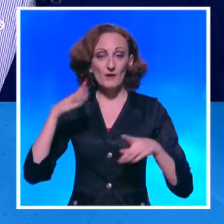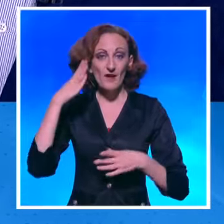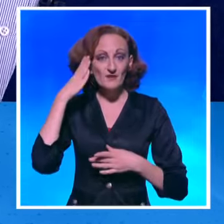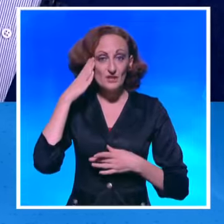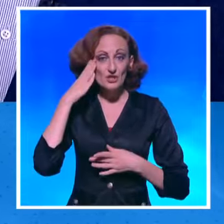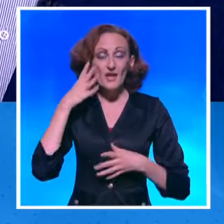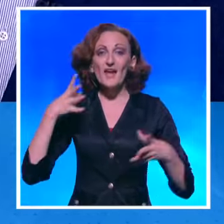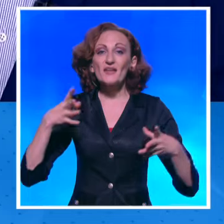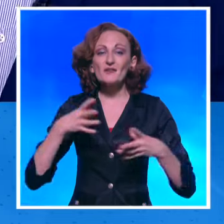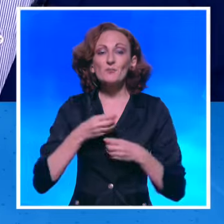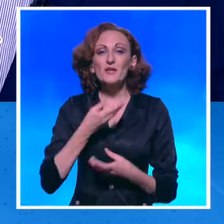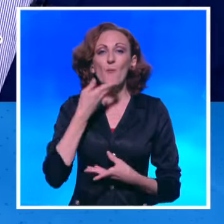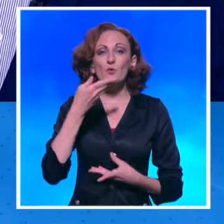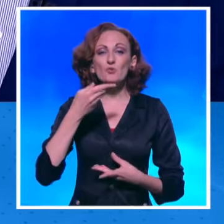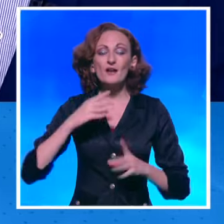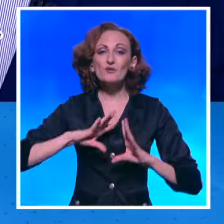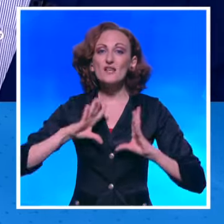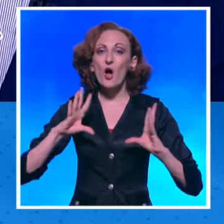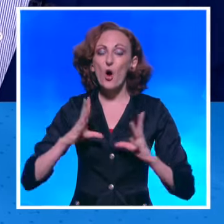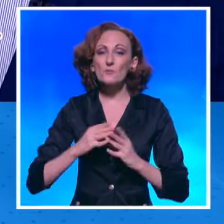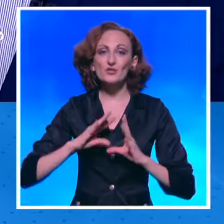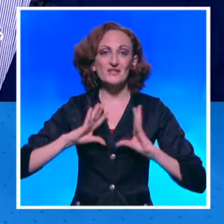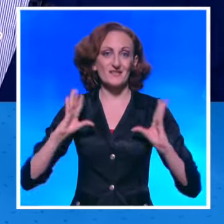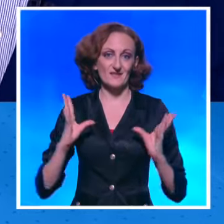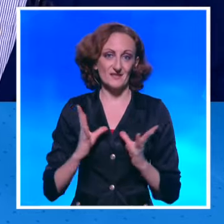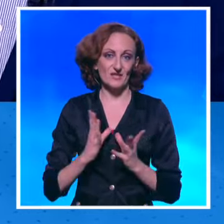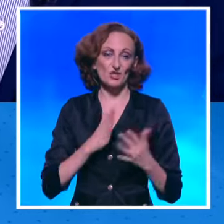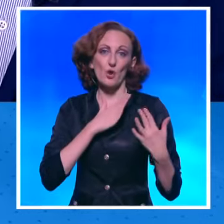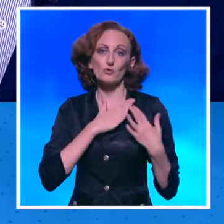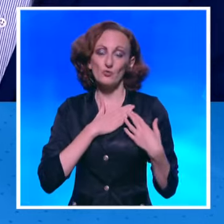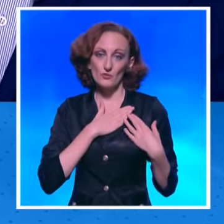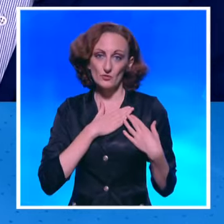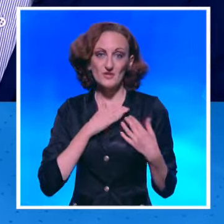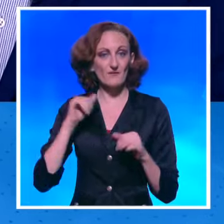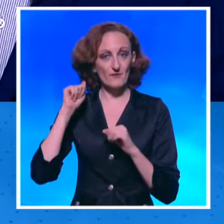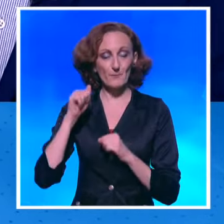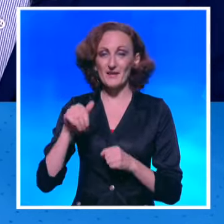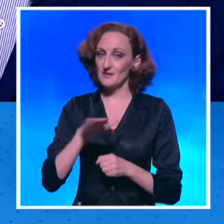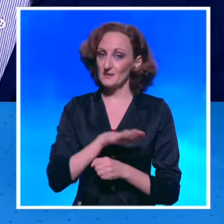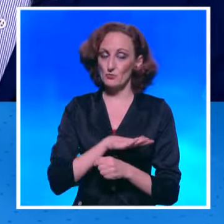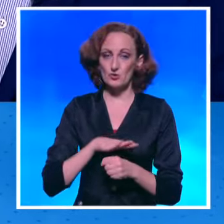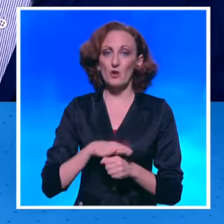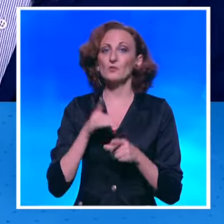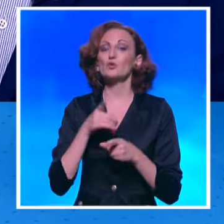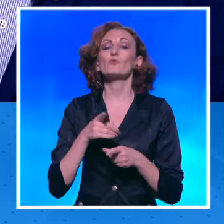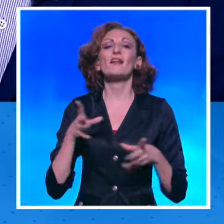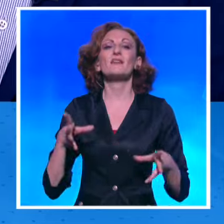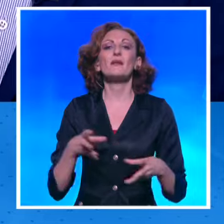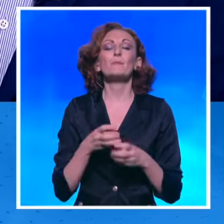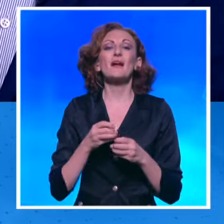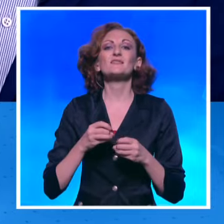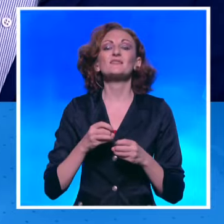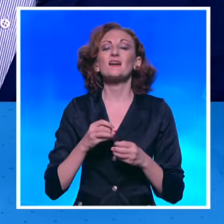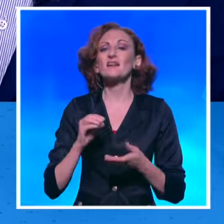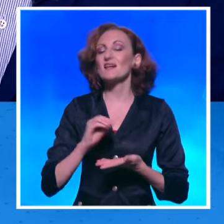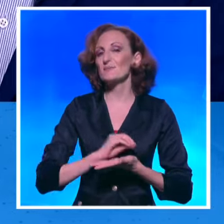такива послания, които да са общи за всички. Така че мисля, че основна отговорността е в партиите, а и в това да намерят, знаем, цялата администрация се излъчва